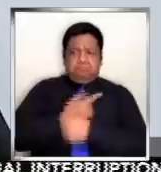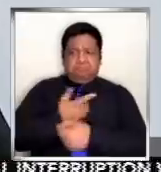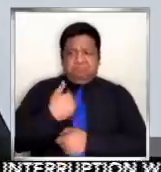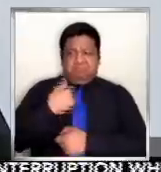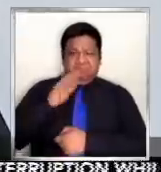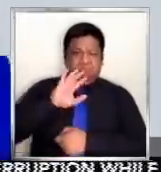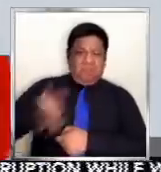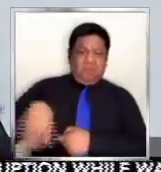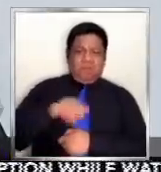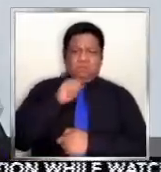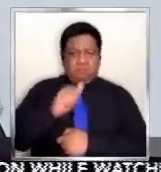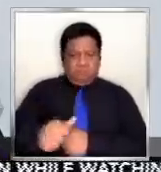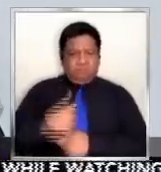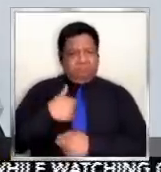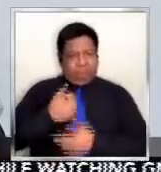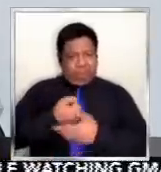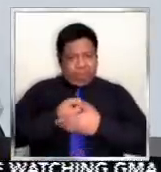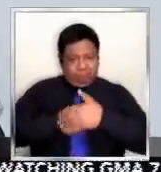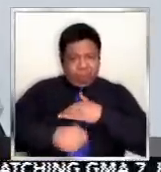ang nagpasilang sa kanya.